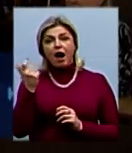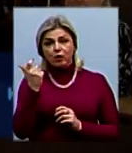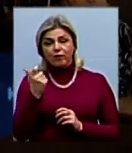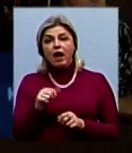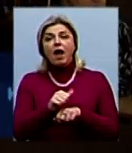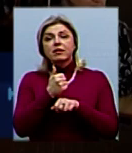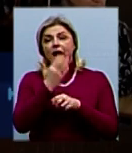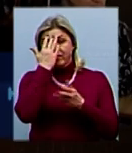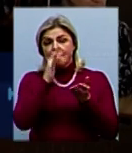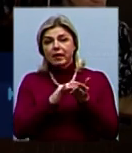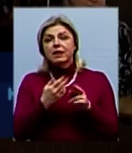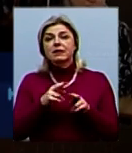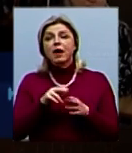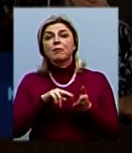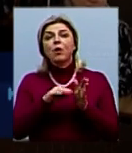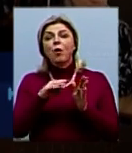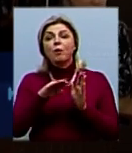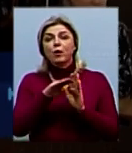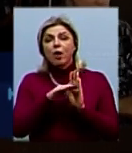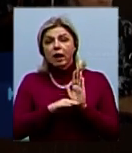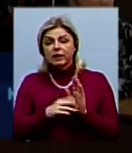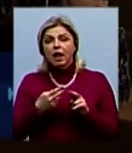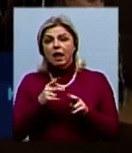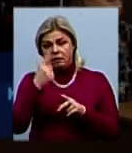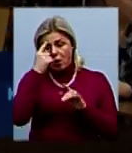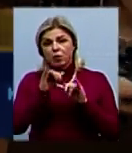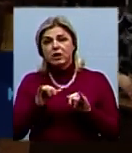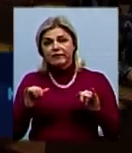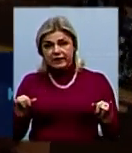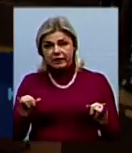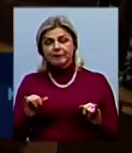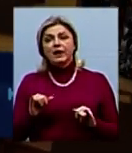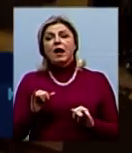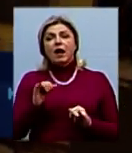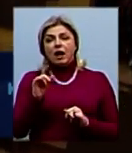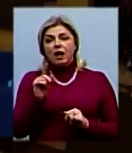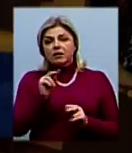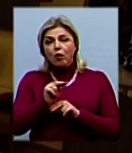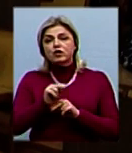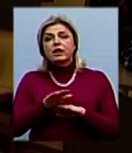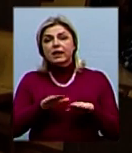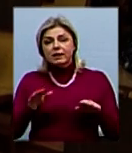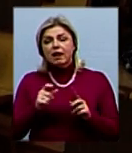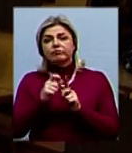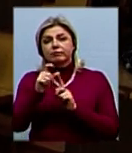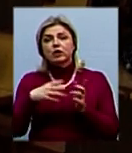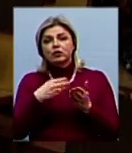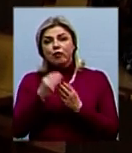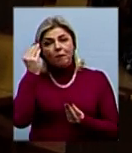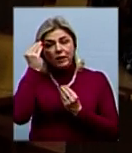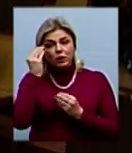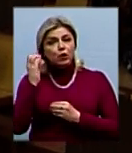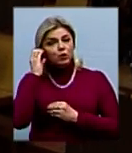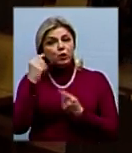Головна мета цього проєкту – це розвиток критичного мислення у молоді. Навчити дітей висловити свою думку, слухати